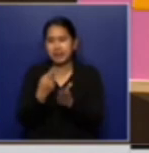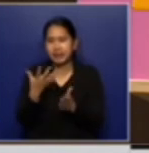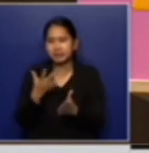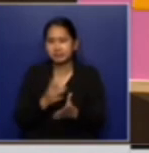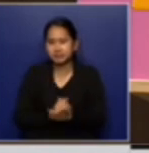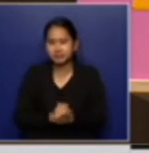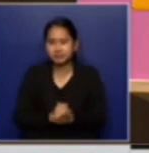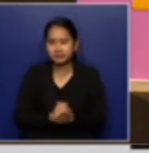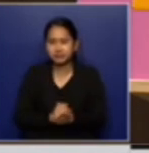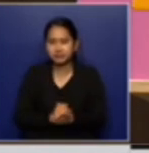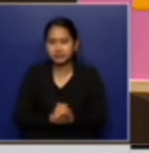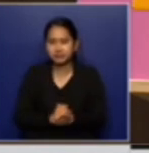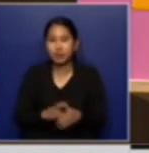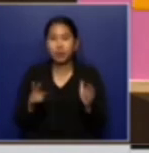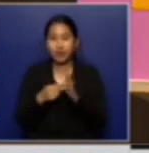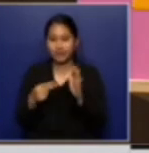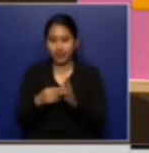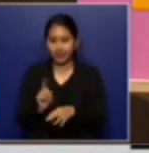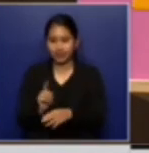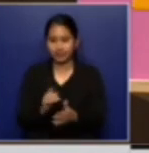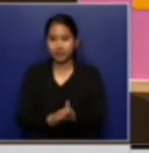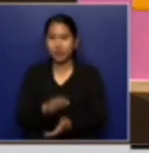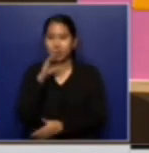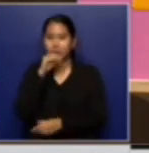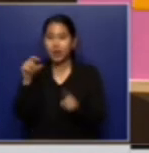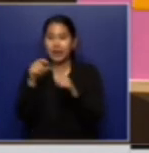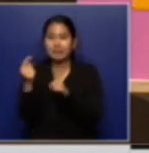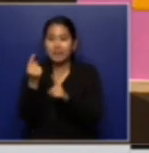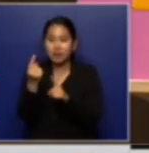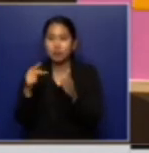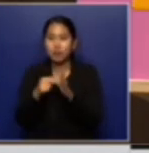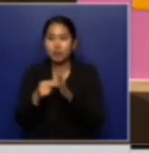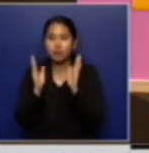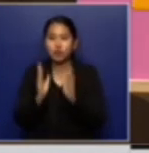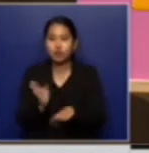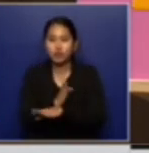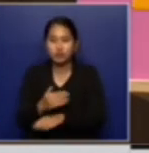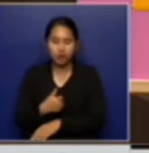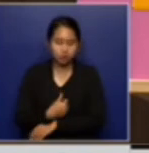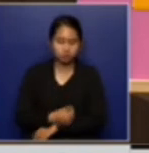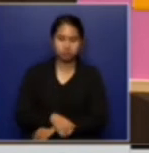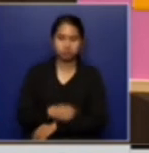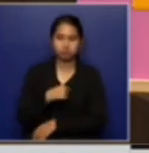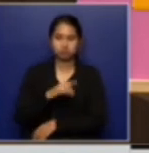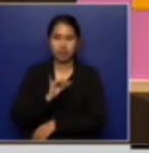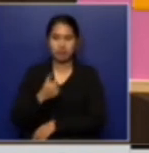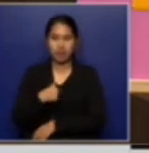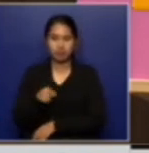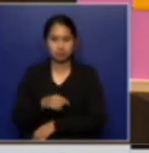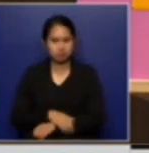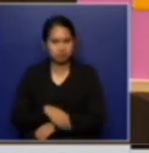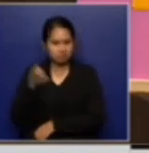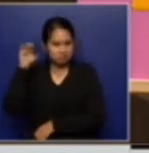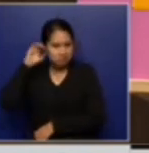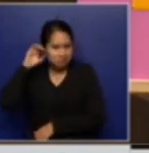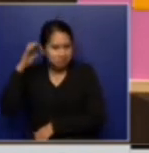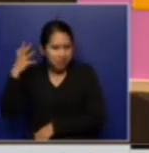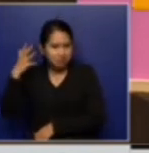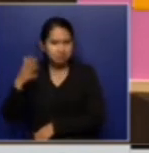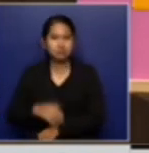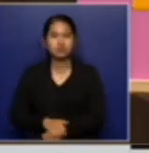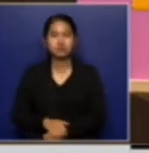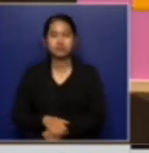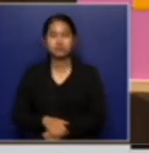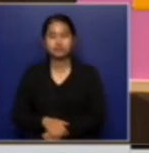คำเดียวครับท่านประธานครับมันทำให้นักลงทุนขาดความเชื่อมั่นทั้งระบบนี่ผมตีแผ่ให้ฟังด้